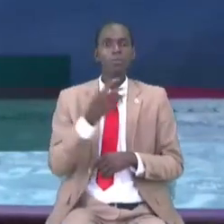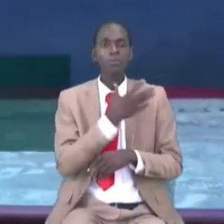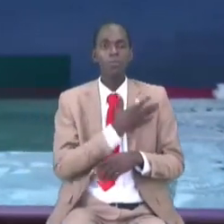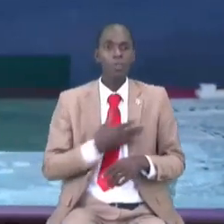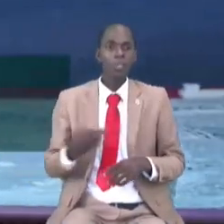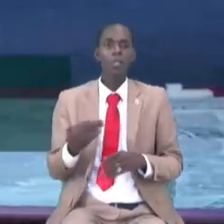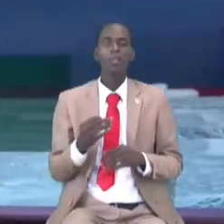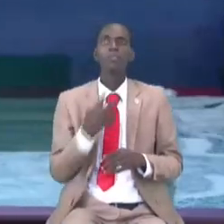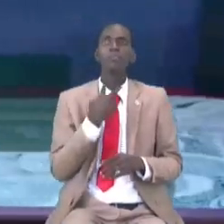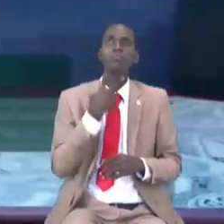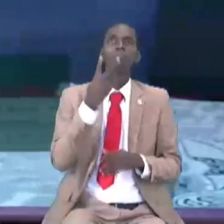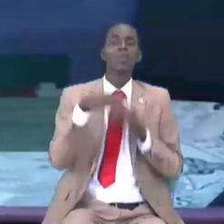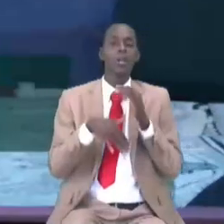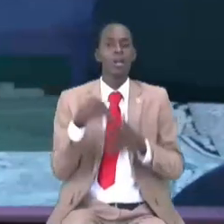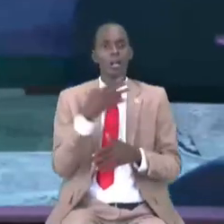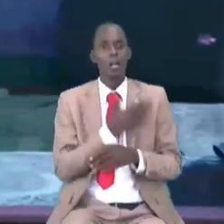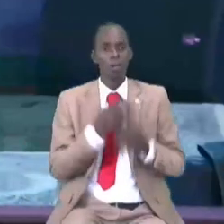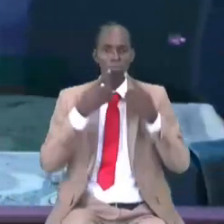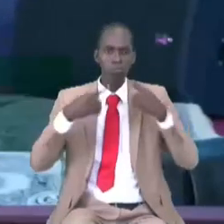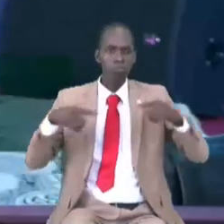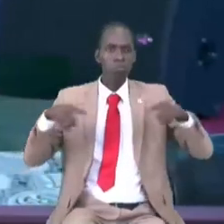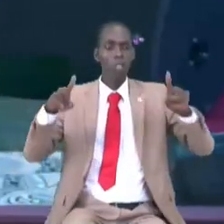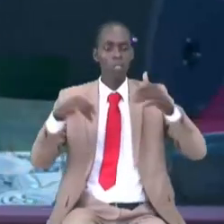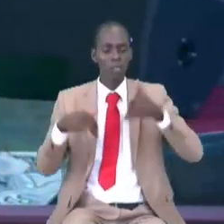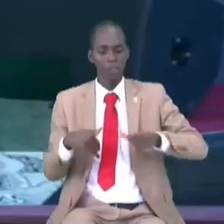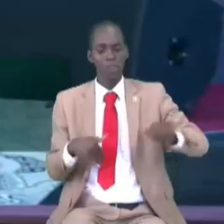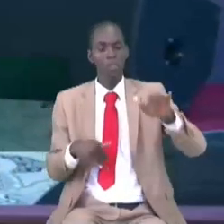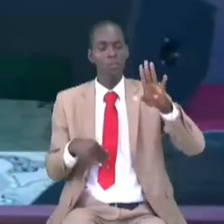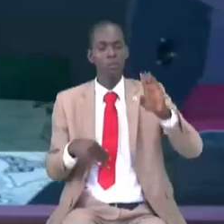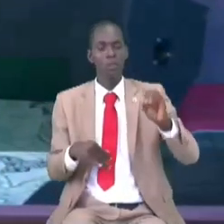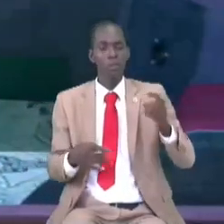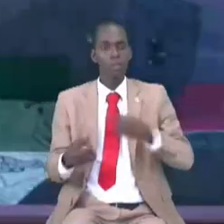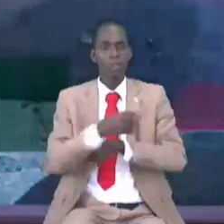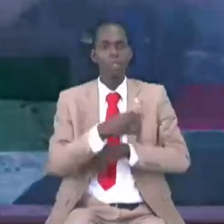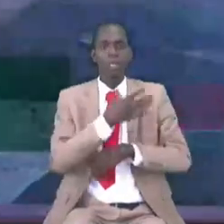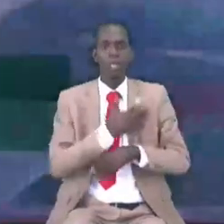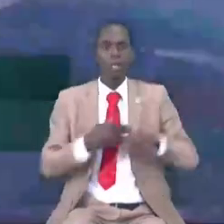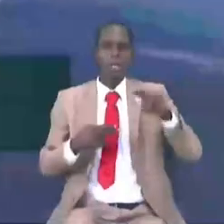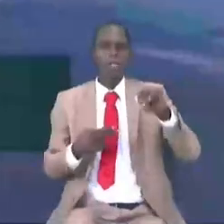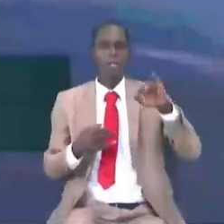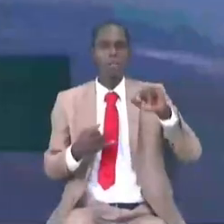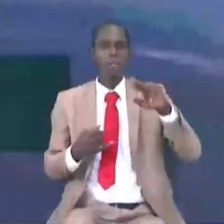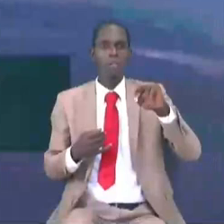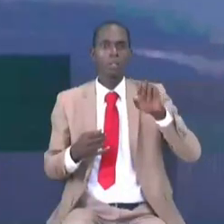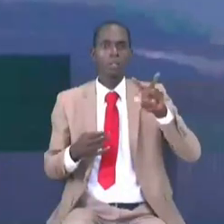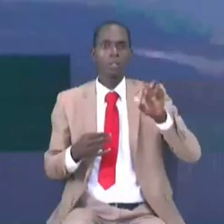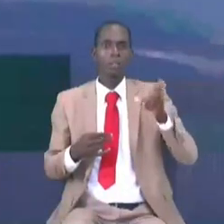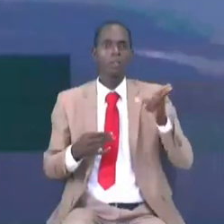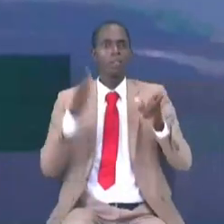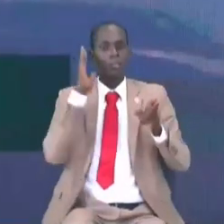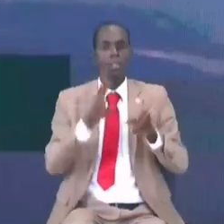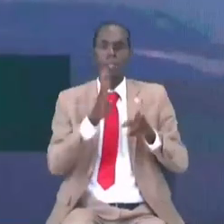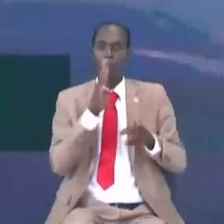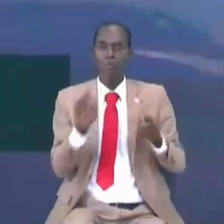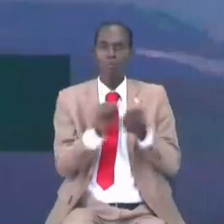40 jours et Ninive est détruite. Verset 5. On nous dit, les gens de